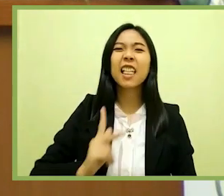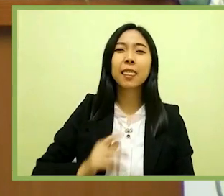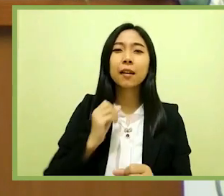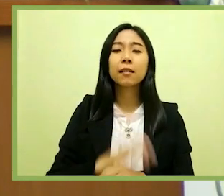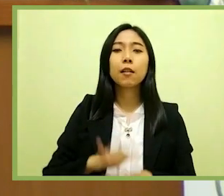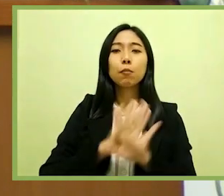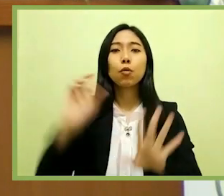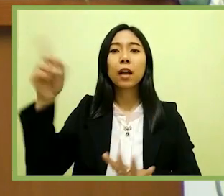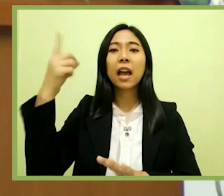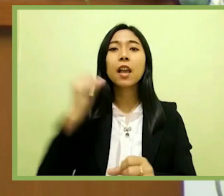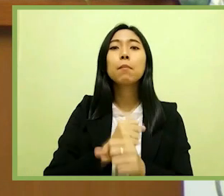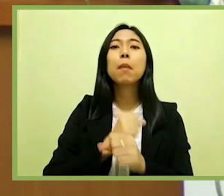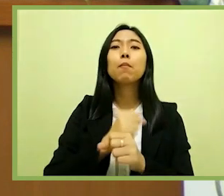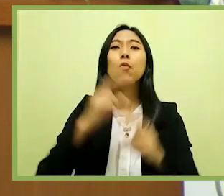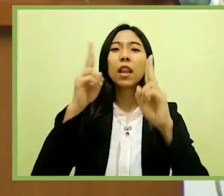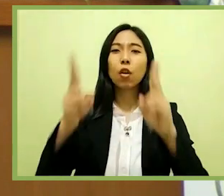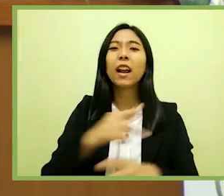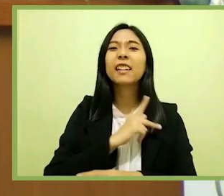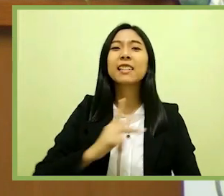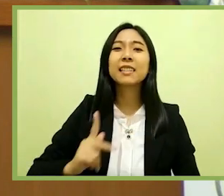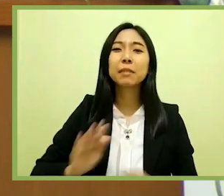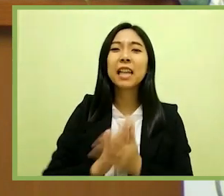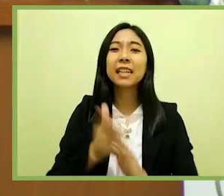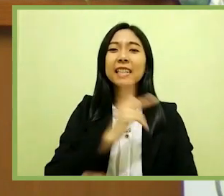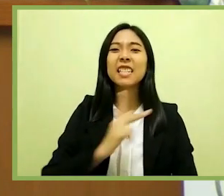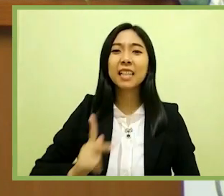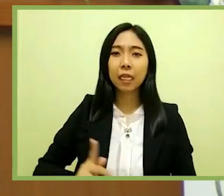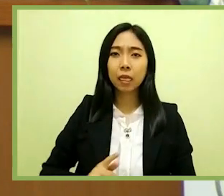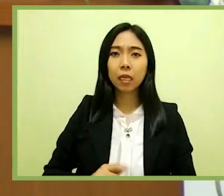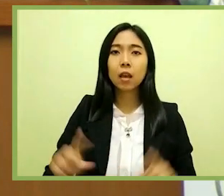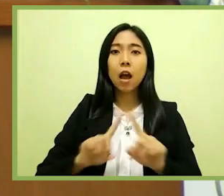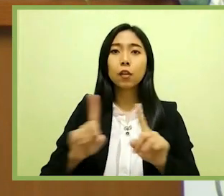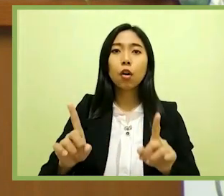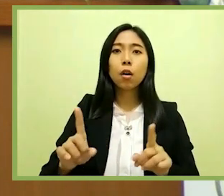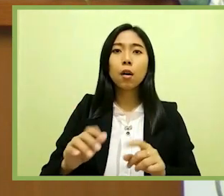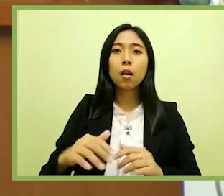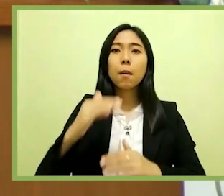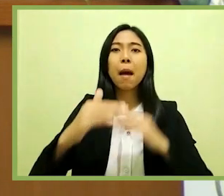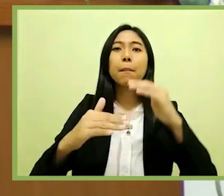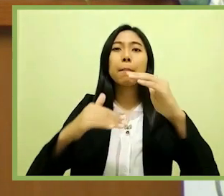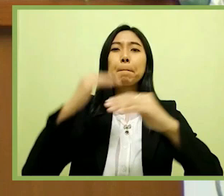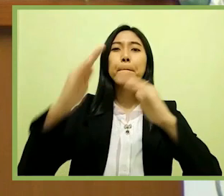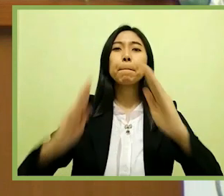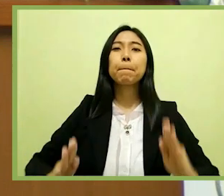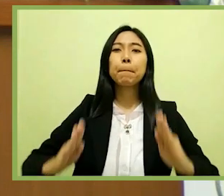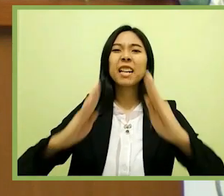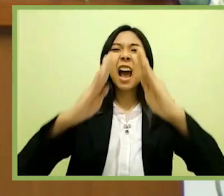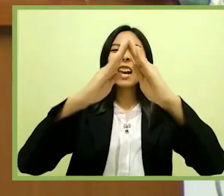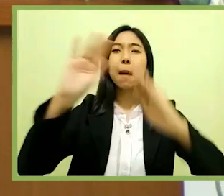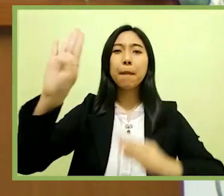Hati-hati dengan jebakan membuat menara Babel, seperti yang kita baca dalam bacaan pertama